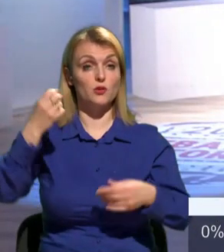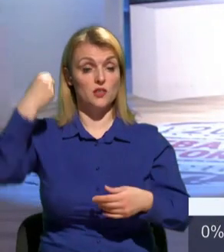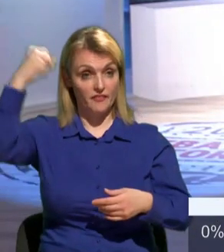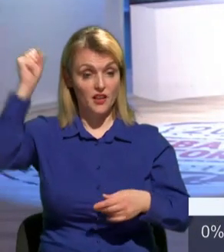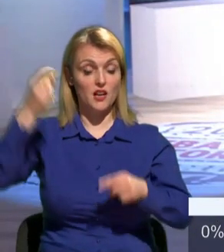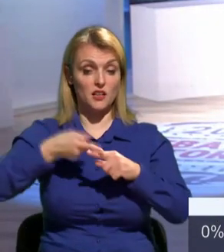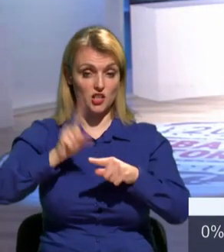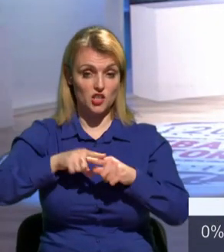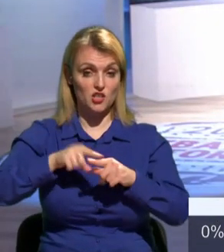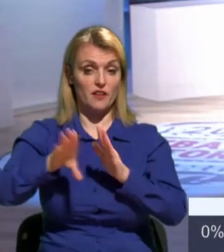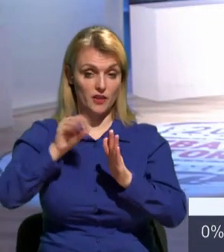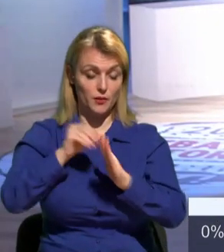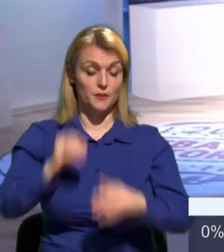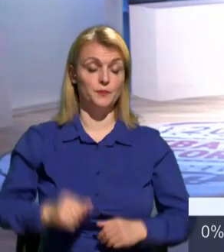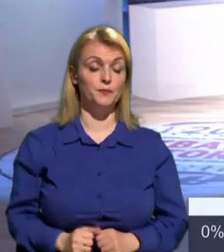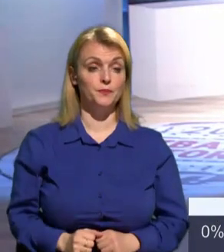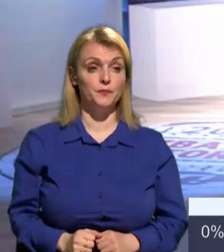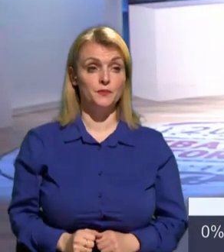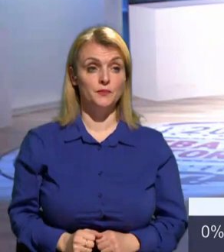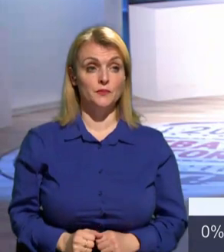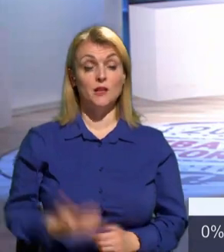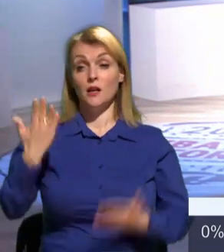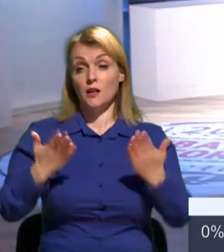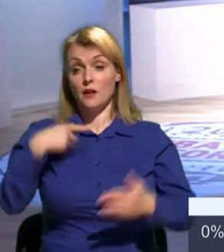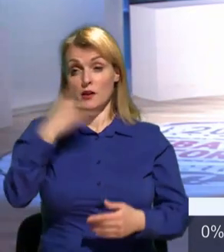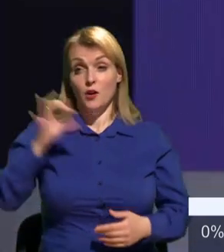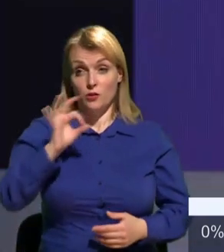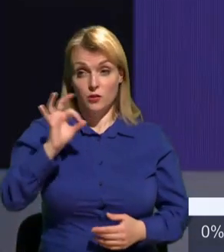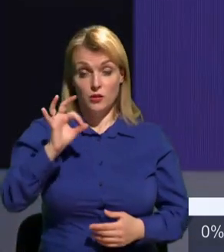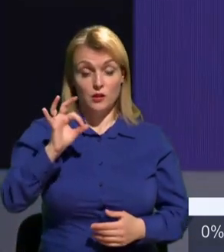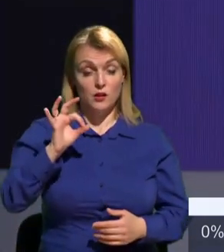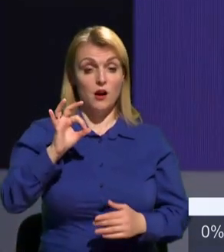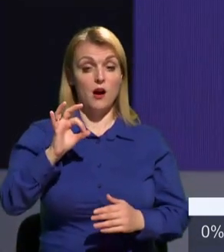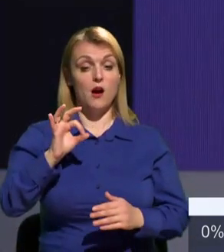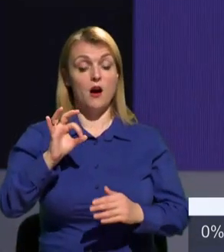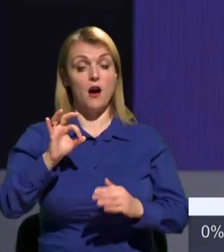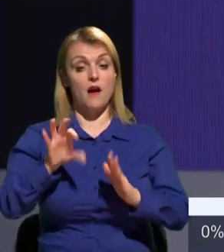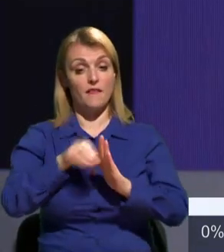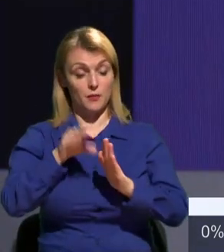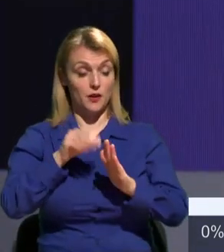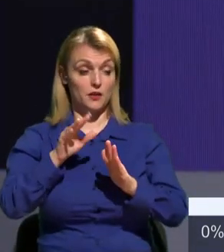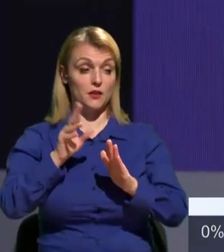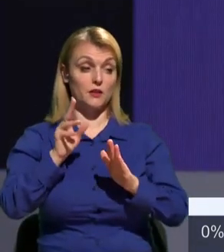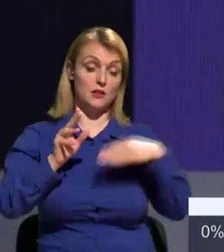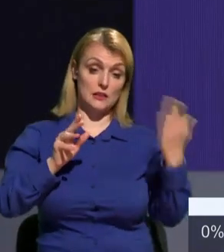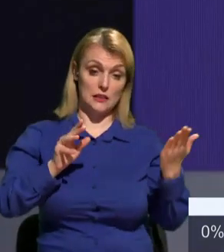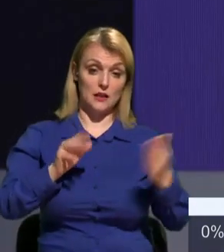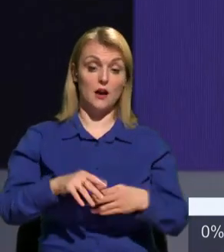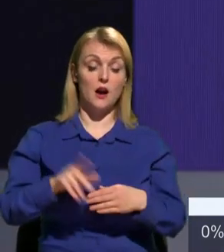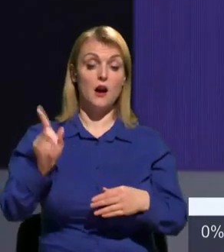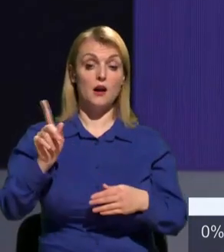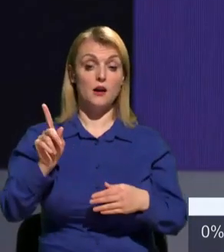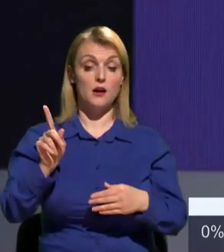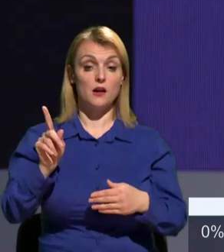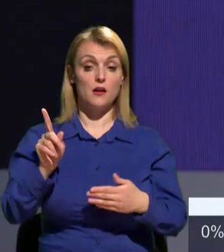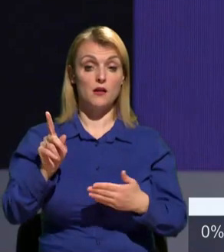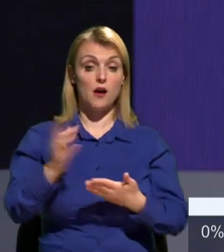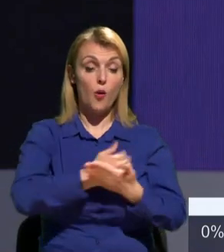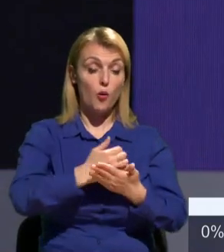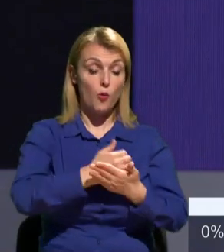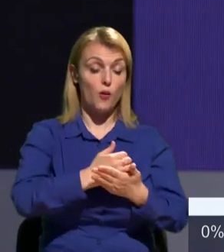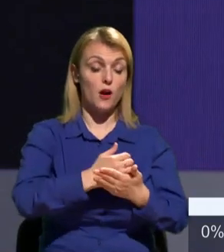în acest scrutin electoral. Dacă tot ați vorbit de electoratul de stânga, după cum spuneați, au acumulat